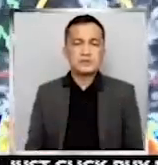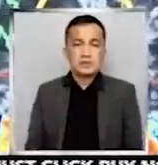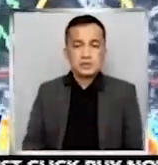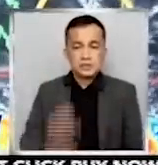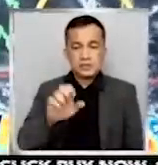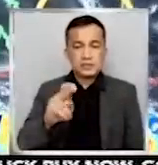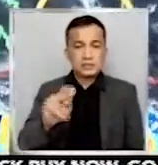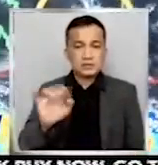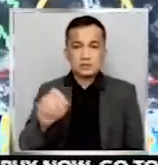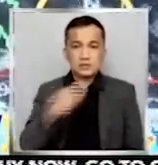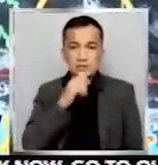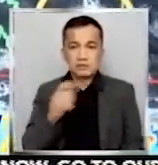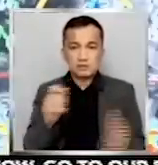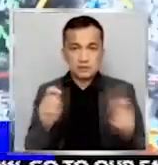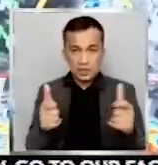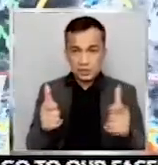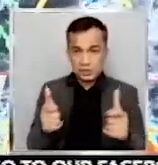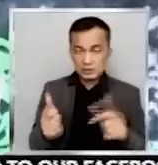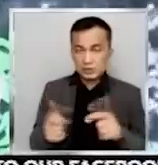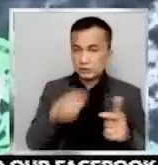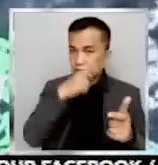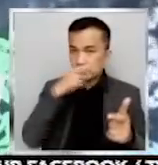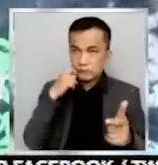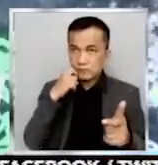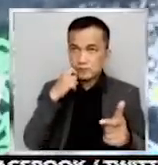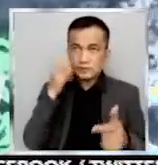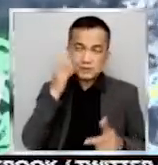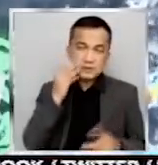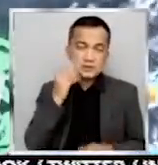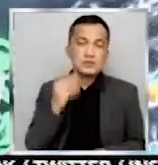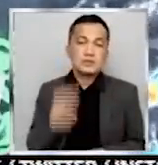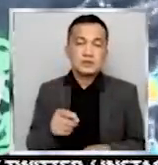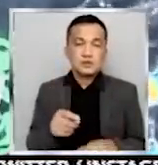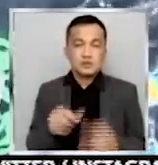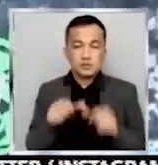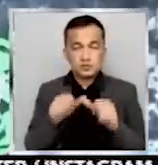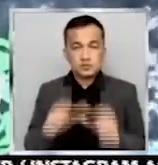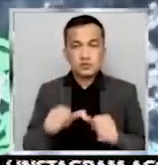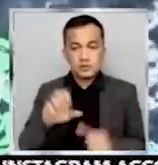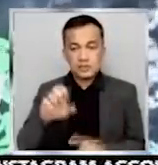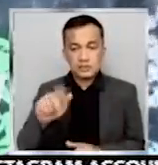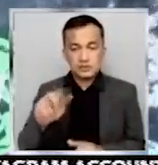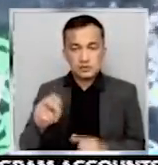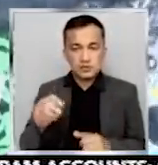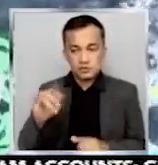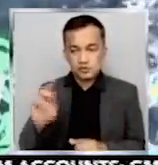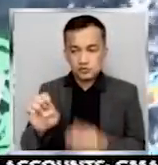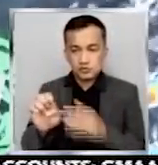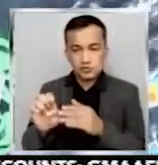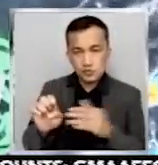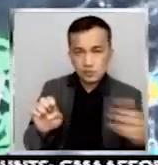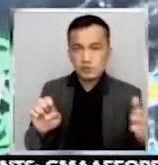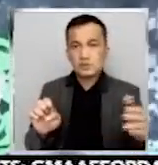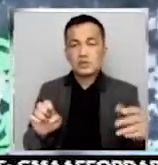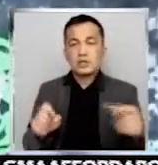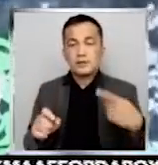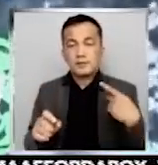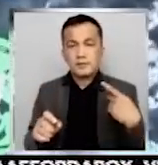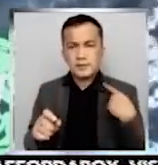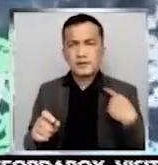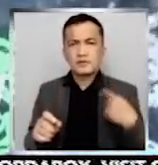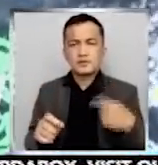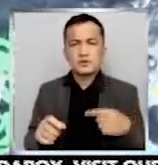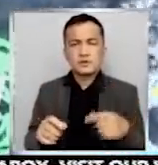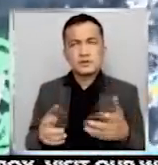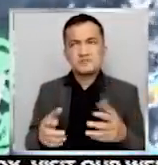agad-agad na tagtuyot kagad yung mararanasan natin. Kung matutuloy yung El Nino nga sa June onwards, ay makaranas tayo ng let's say isa o